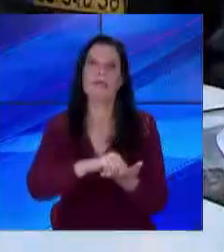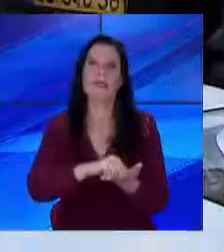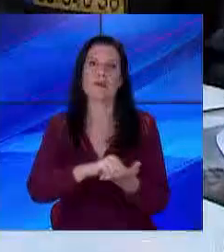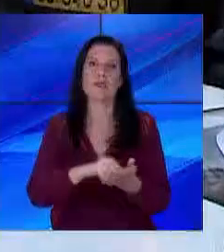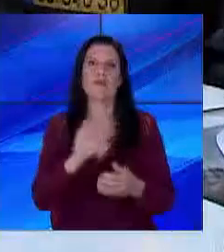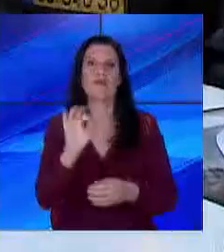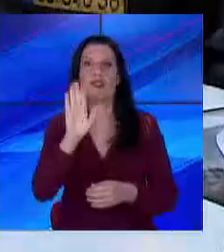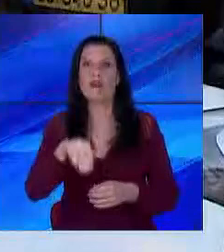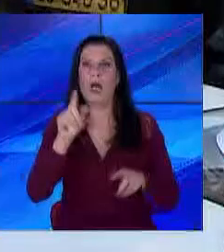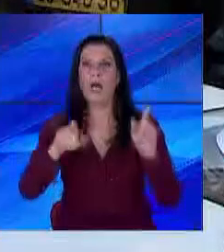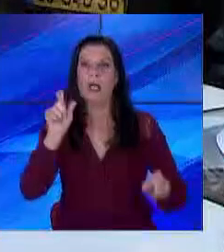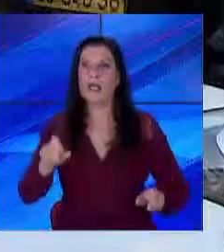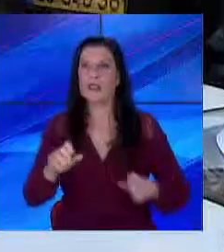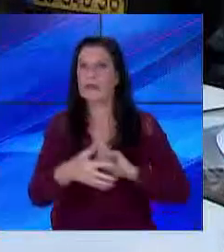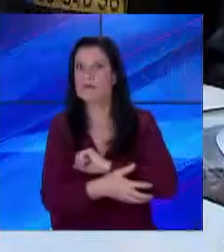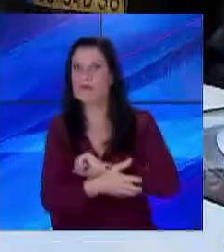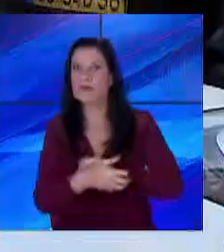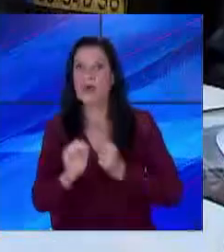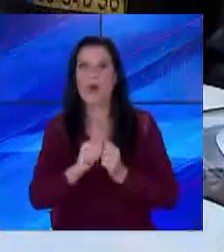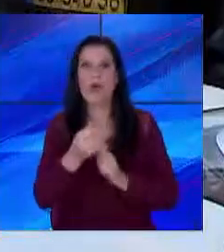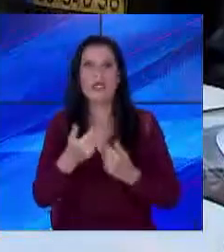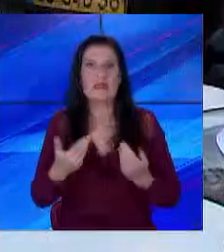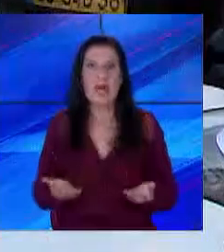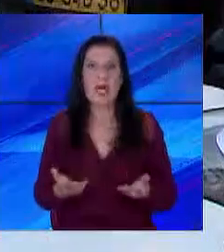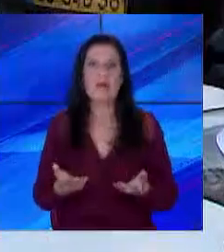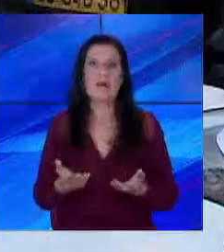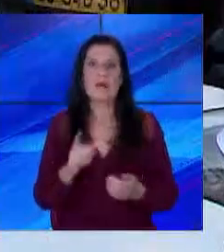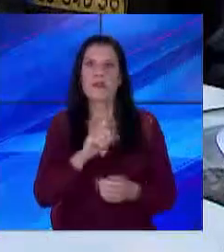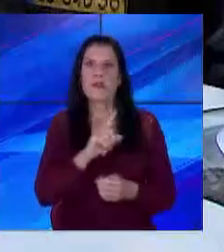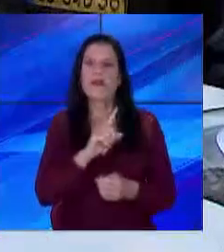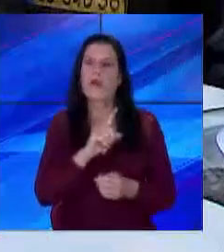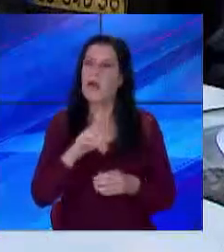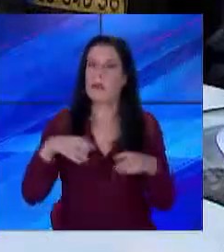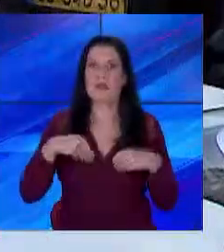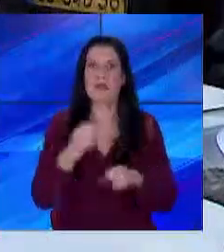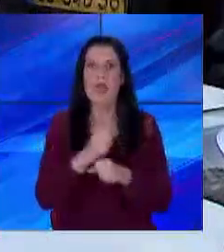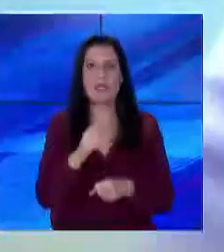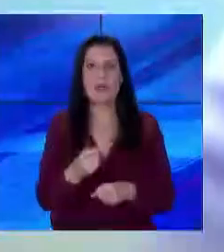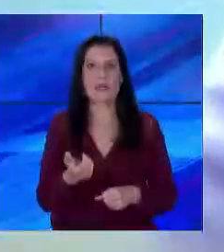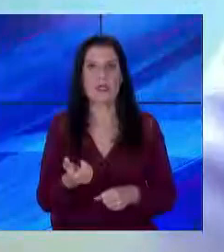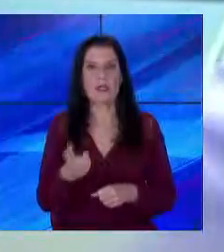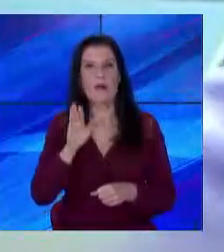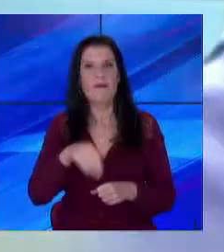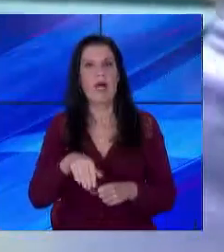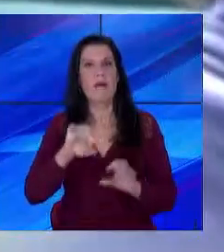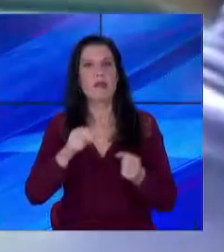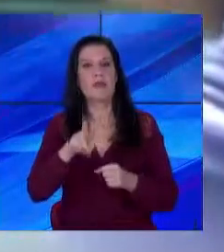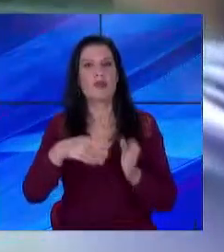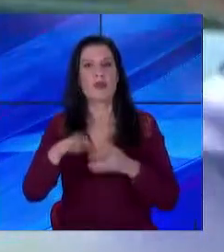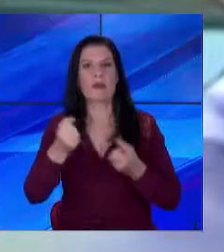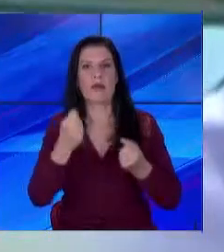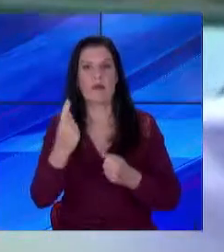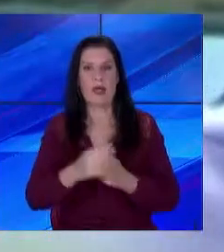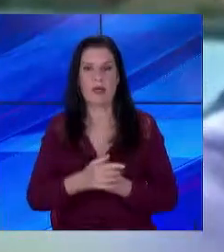שהם מעוטי יכולת וגם אנשים באמת מכל שכבות האוכלוסייה לא יחשבו פעמיים באדם שיש לו אפילו יותר מרכב אחד. באיטליה, המדינה